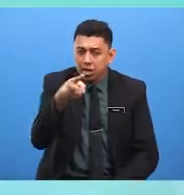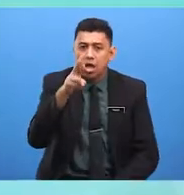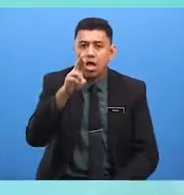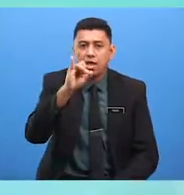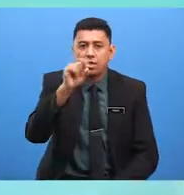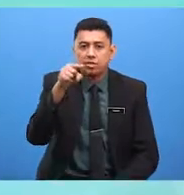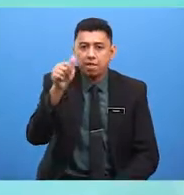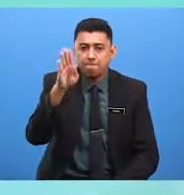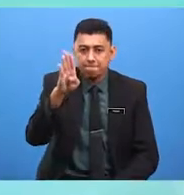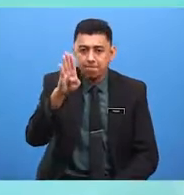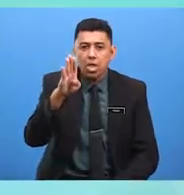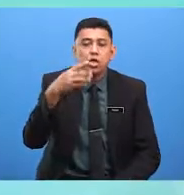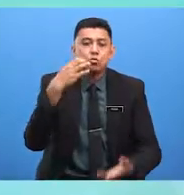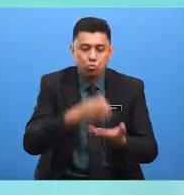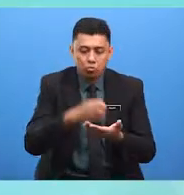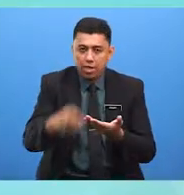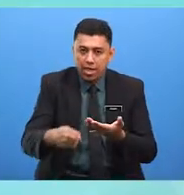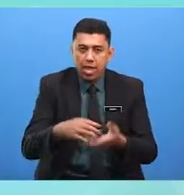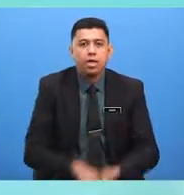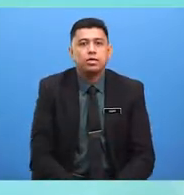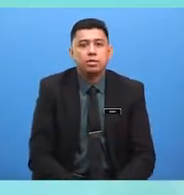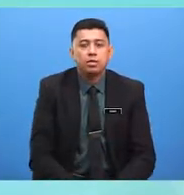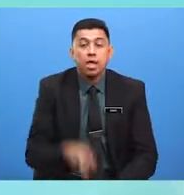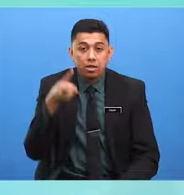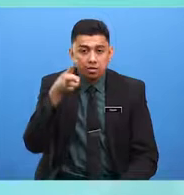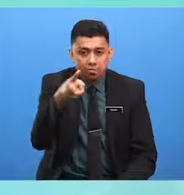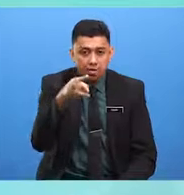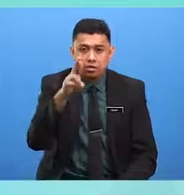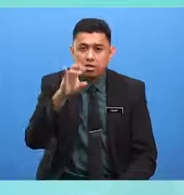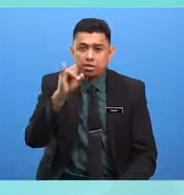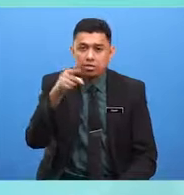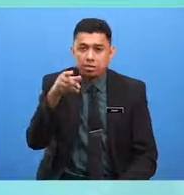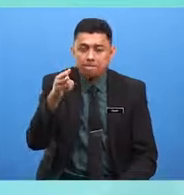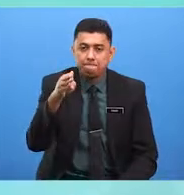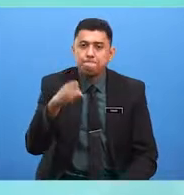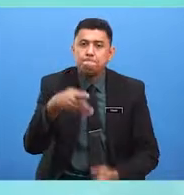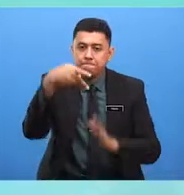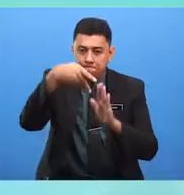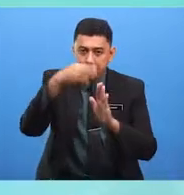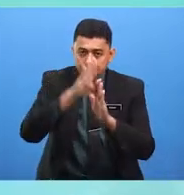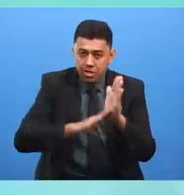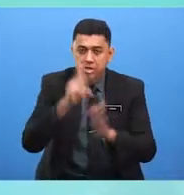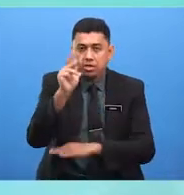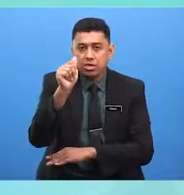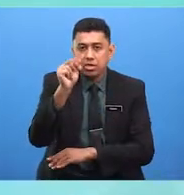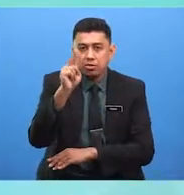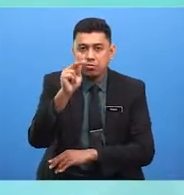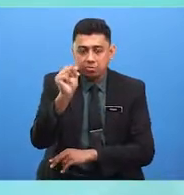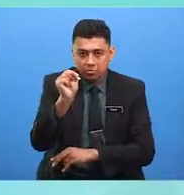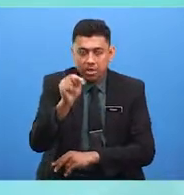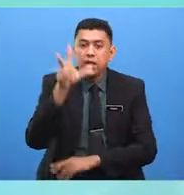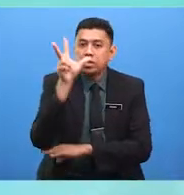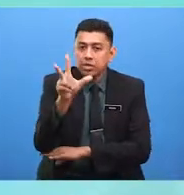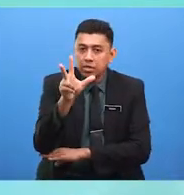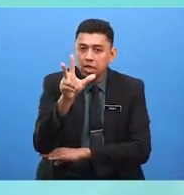tunai Hai yang kedua nisbah Riza berkenan yang ketiga